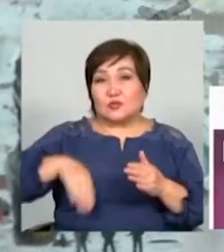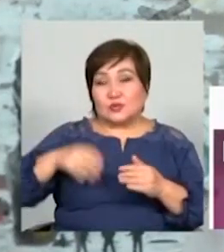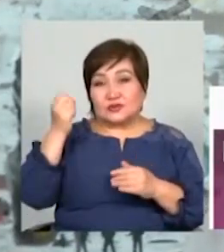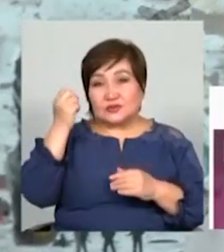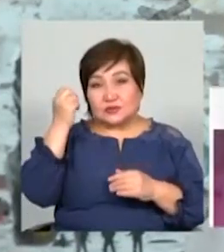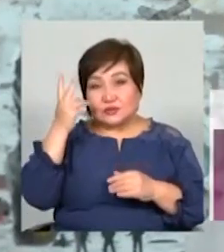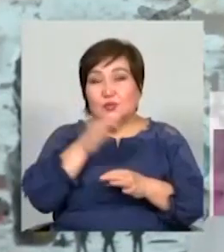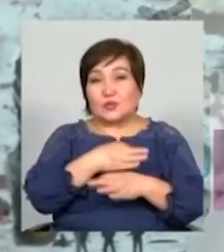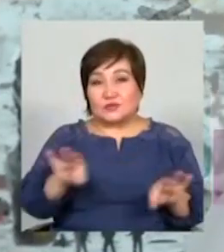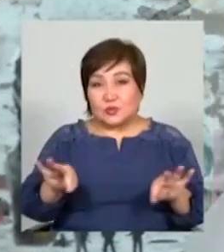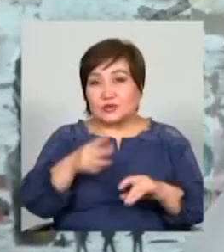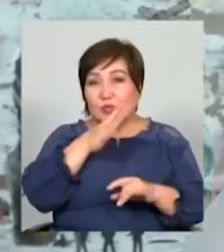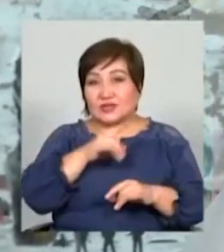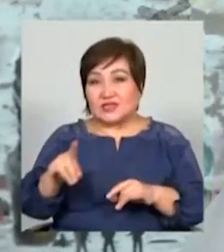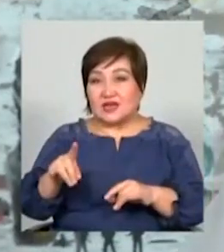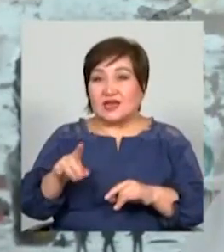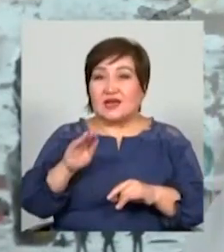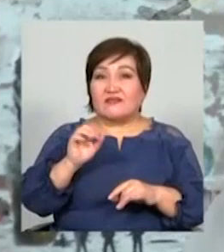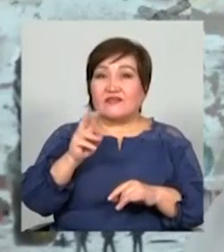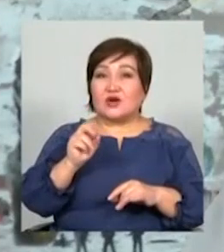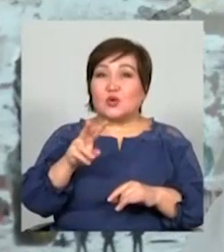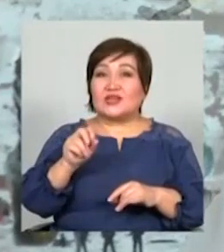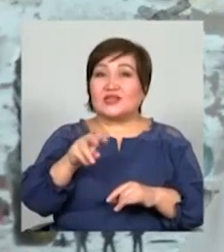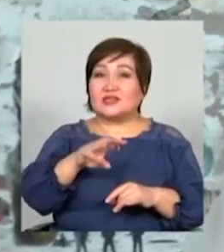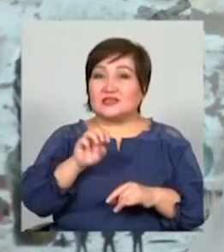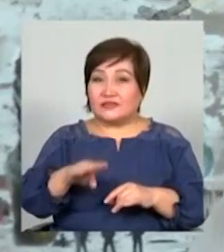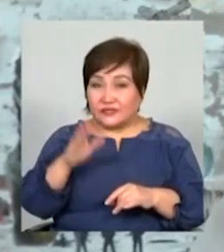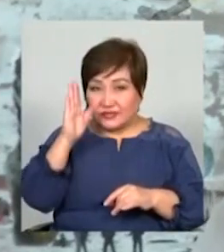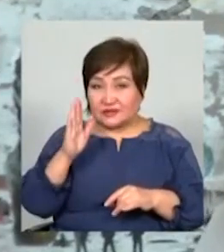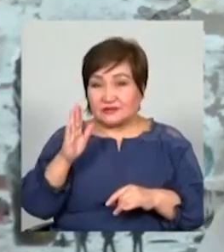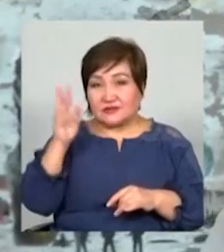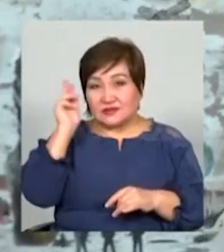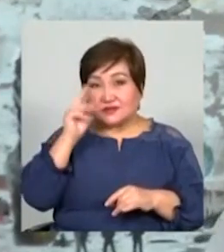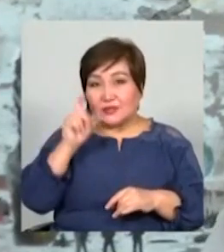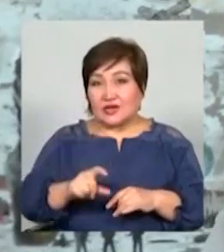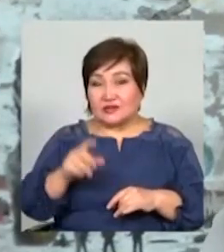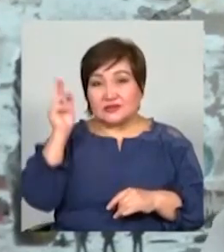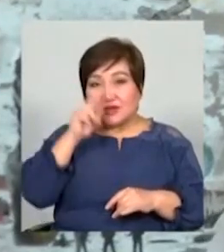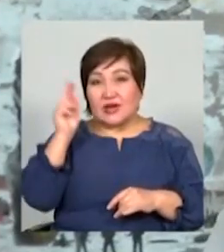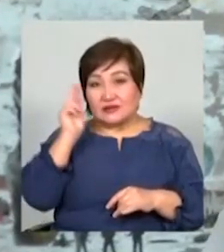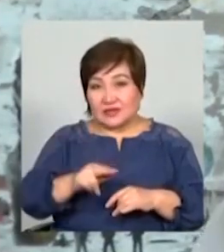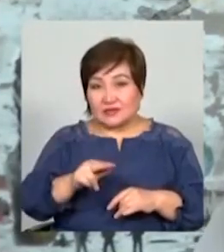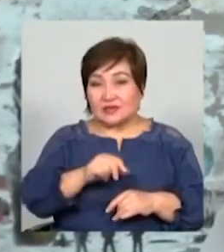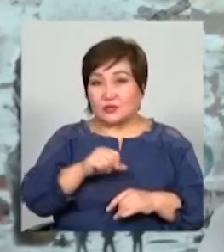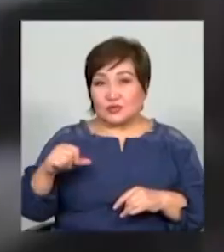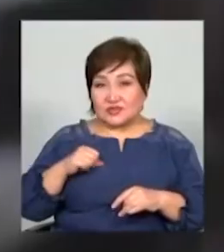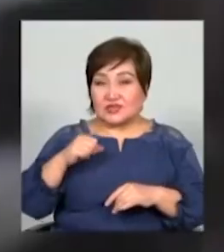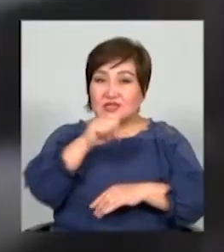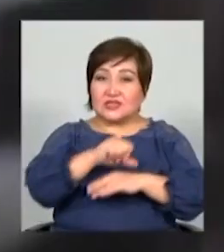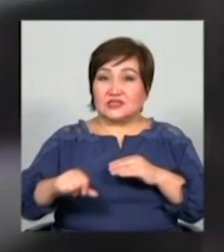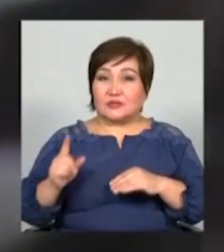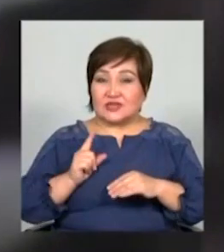бос уақытында ол жерде факультатив сабағынан өздерінің жаңағы осы шекарашылар болсын, полиция